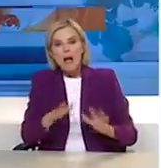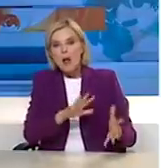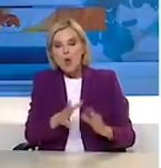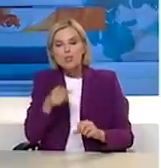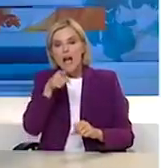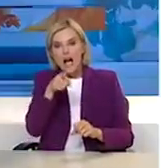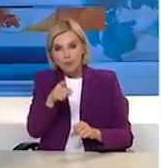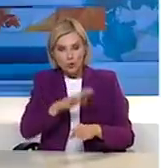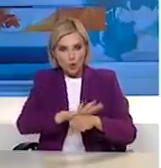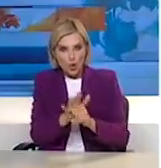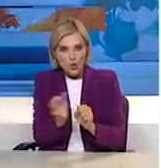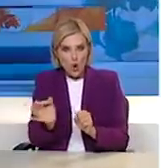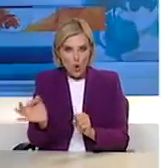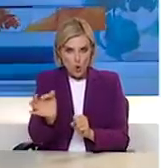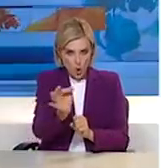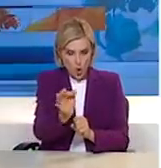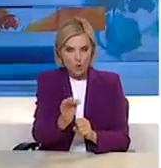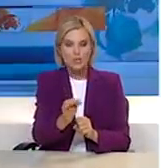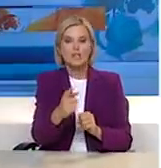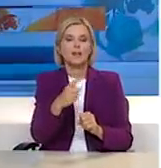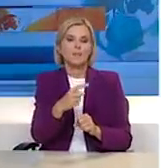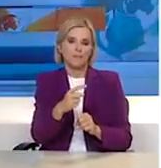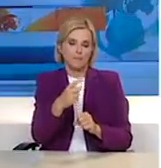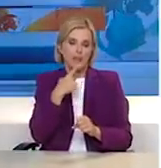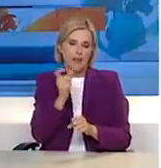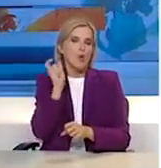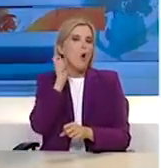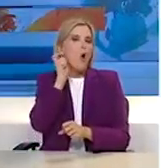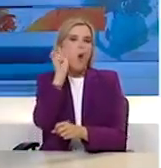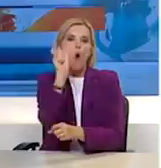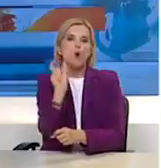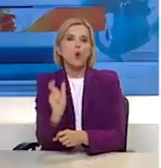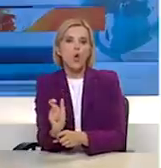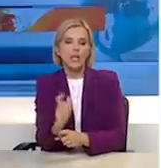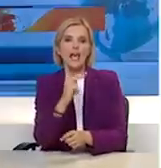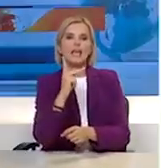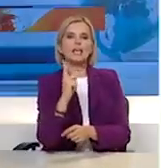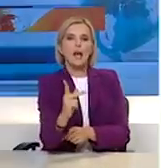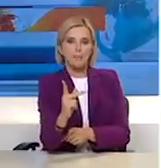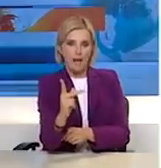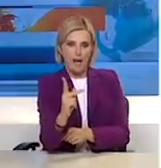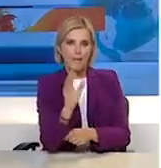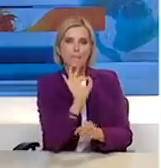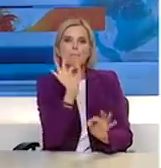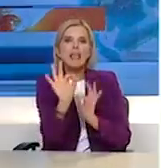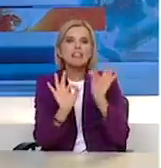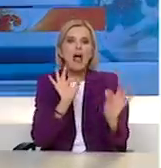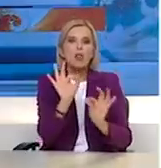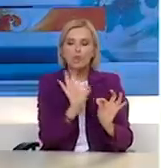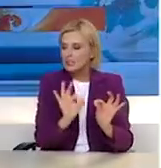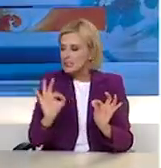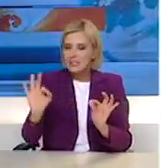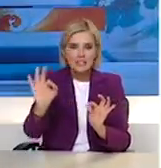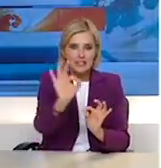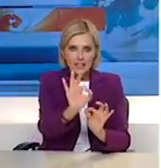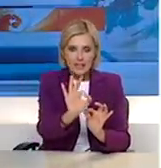SARS. Ο δείκτης ΚΑΠΑ είναι μαθηματική εκτίμηση. Και πάλι έχει κάνει σχέση με βαθύτερες λεπτομέρειες όσον αφορά την κυκλοφορία του